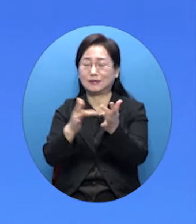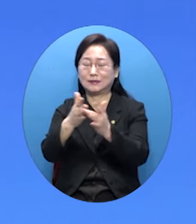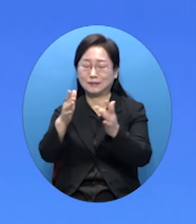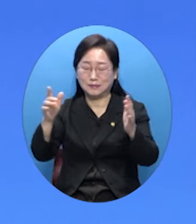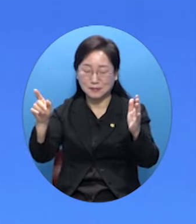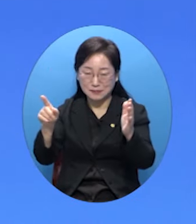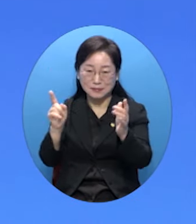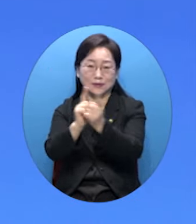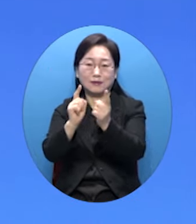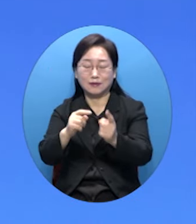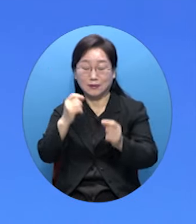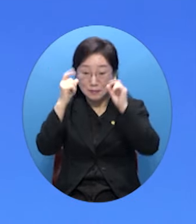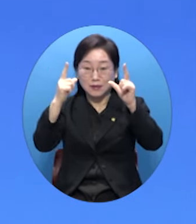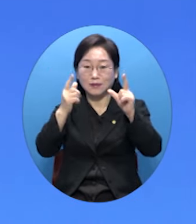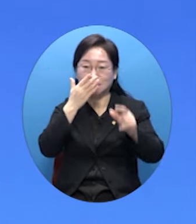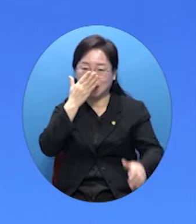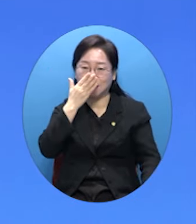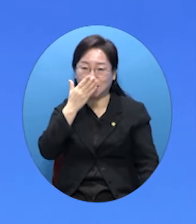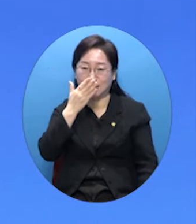있겠구나.